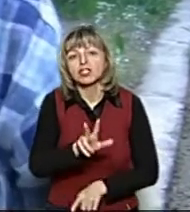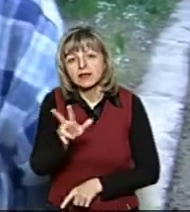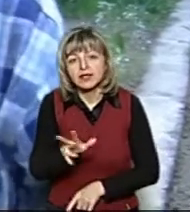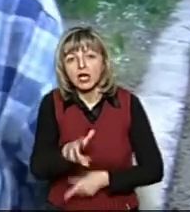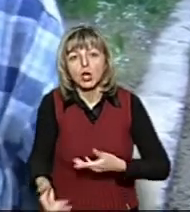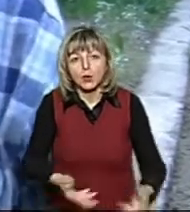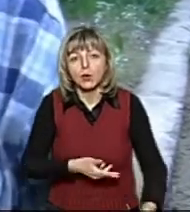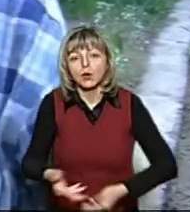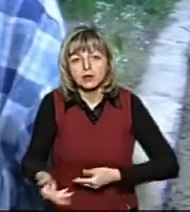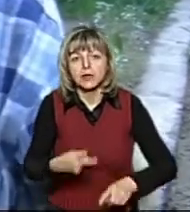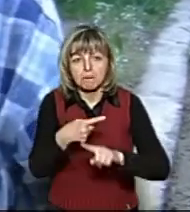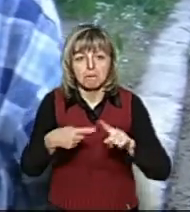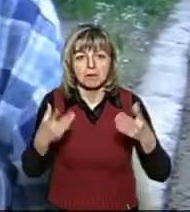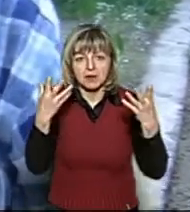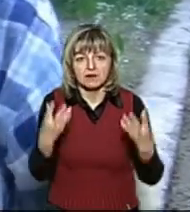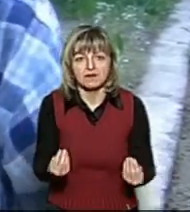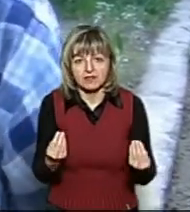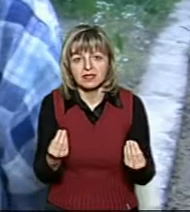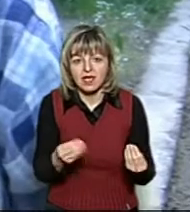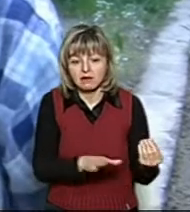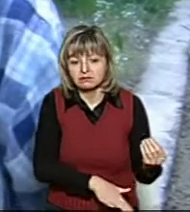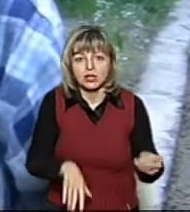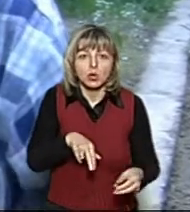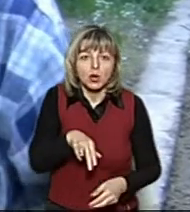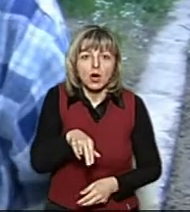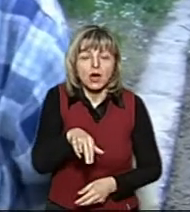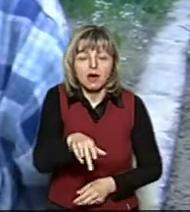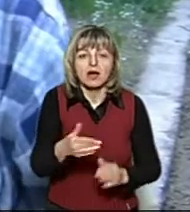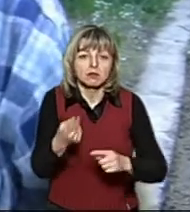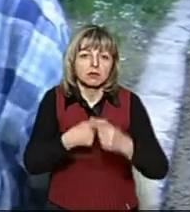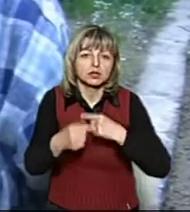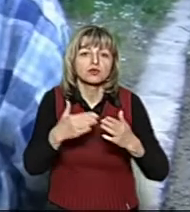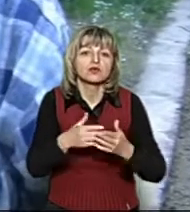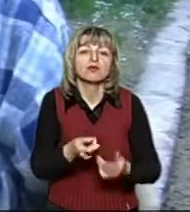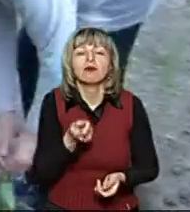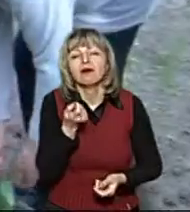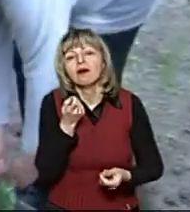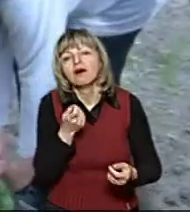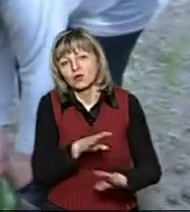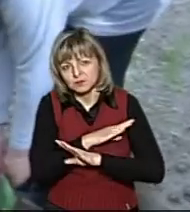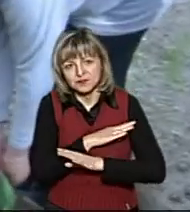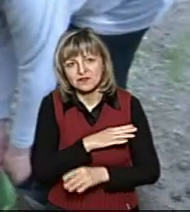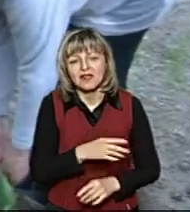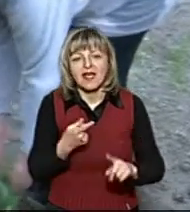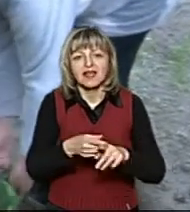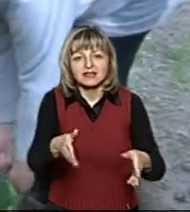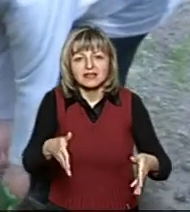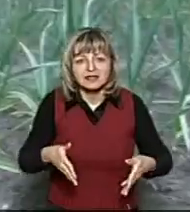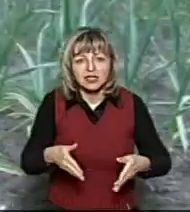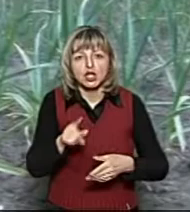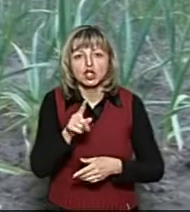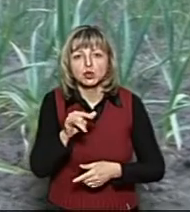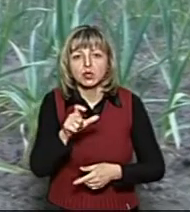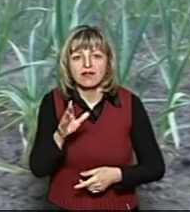3 години. В общем, півдня, вважаючи, цілий день на ногах. Прийшов домой ледь живий. А це дачна ділянка